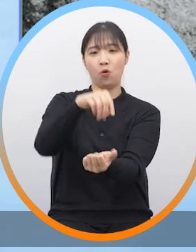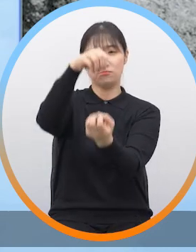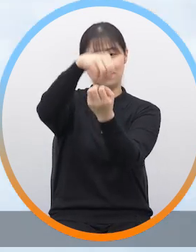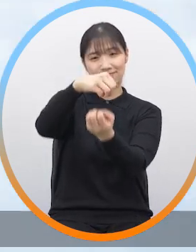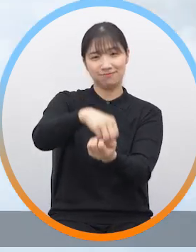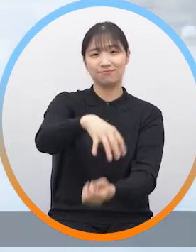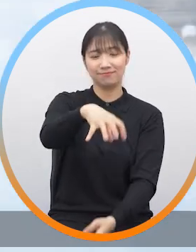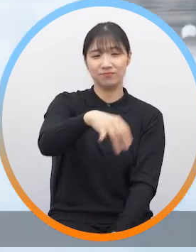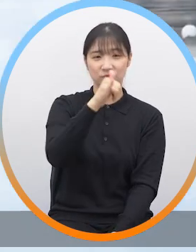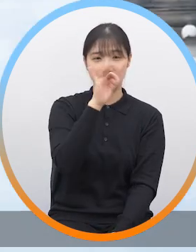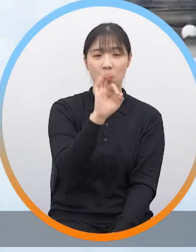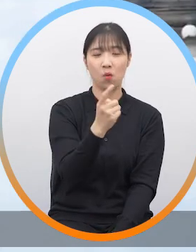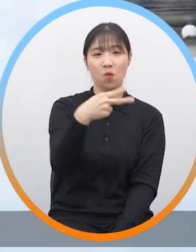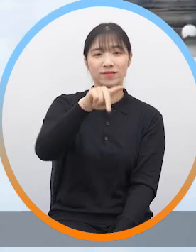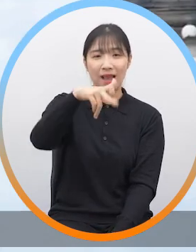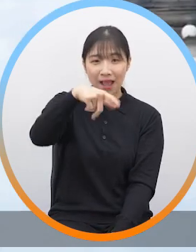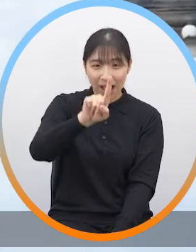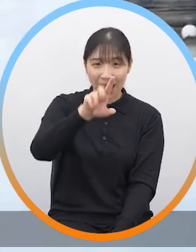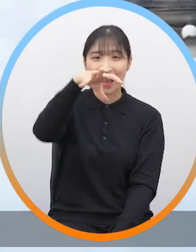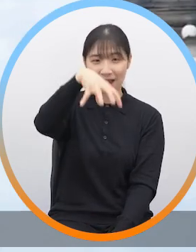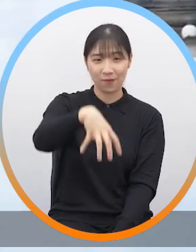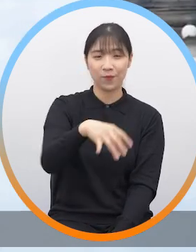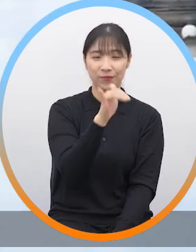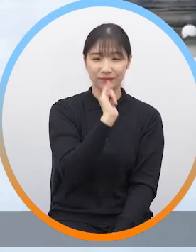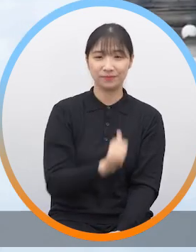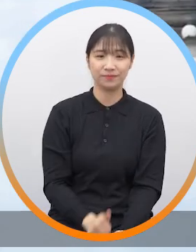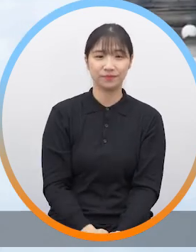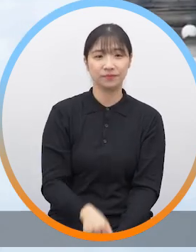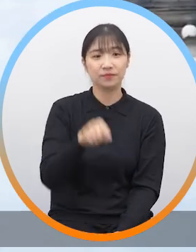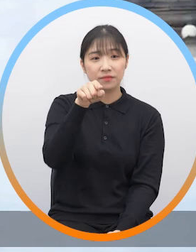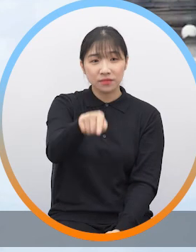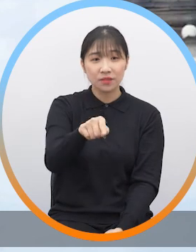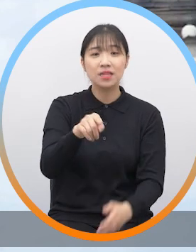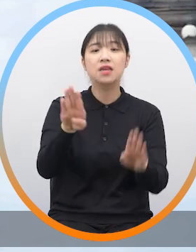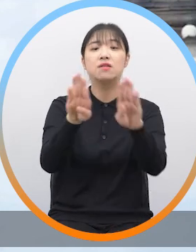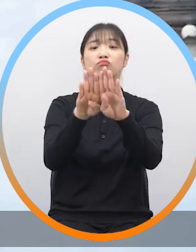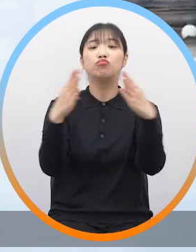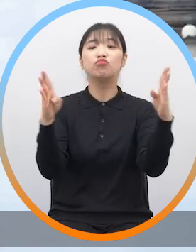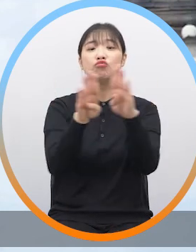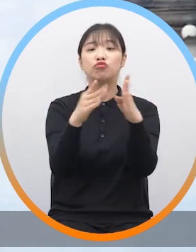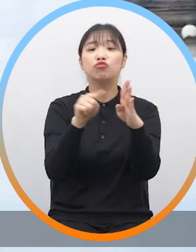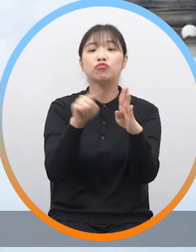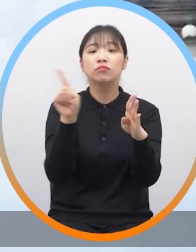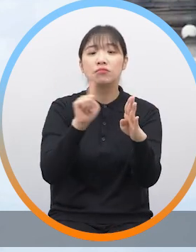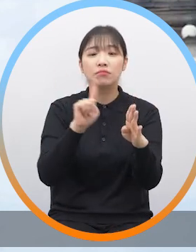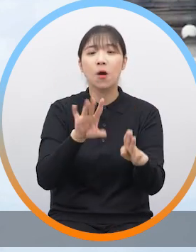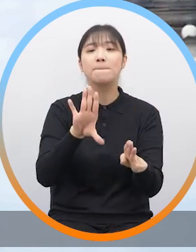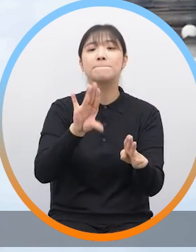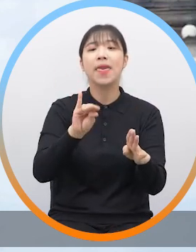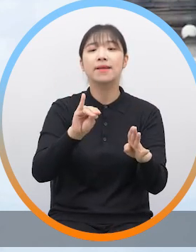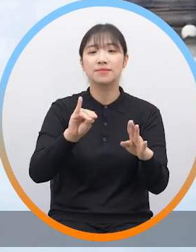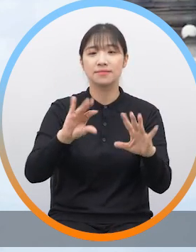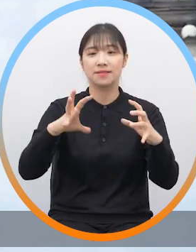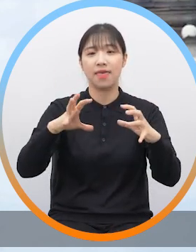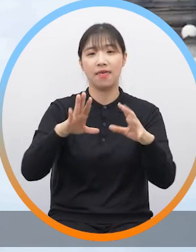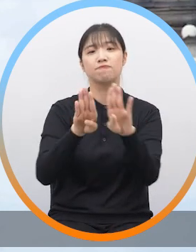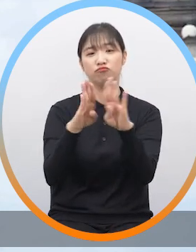내려오고 있습니다. 오사카부 히라가타 시에 있죠. 자, 거기에 입구에 있는 문이